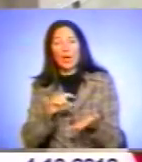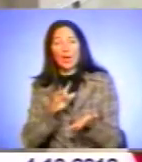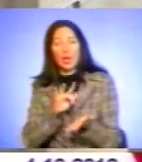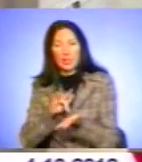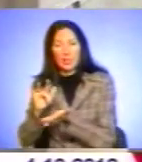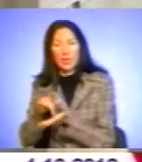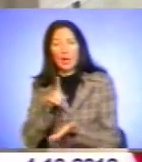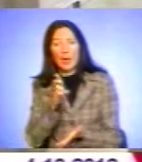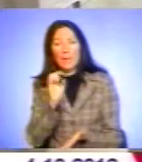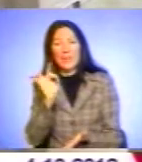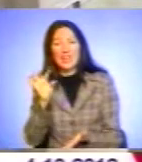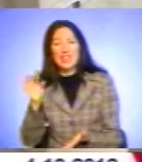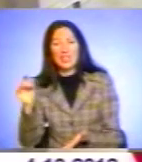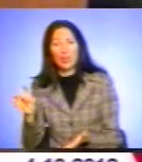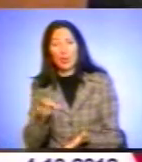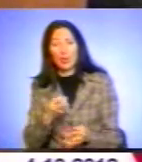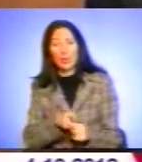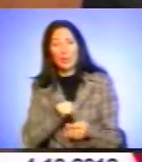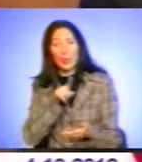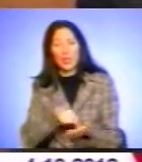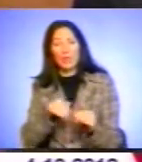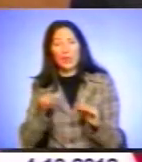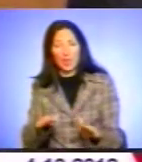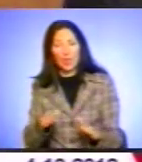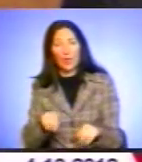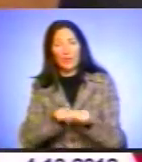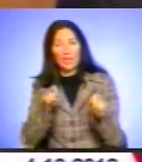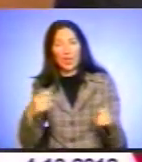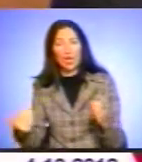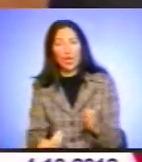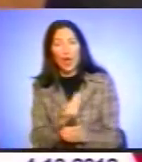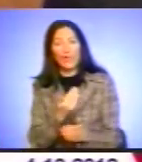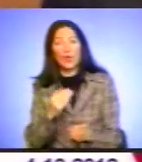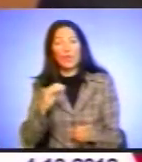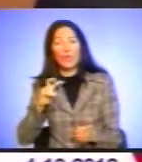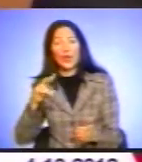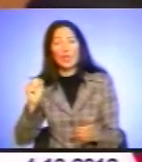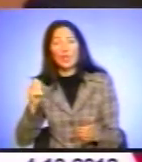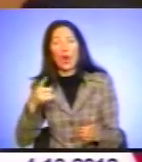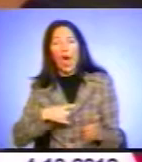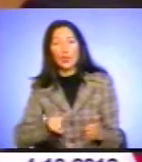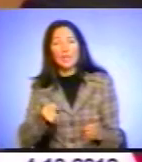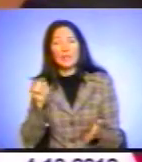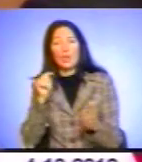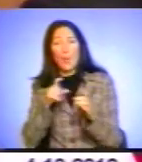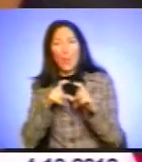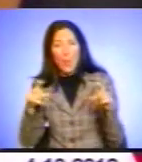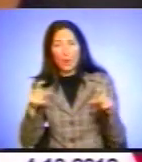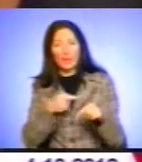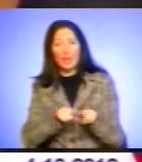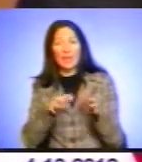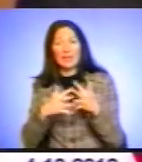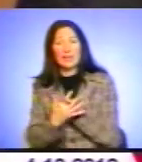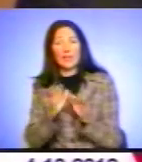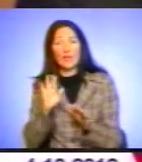Бережанського району ці питання вже вирішили. Відкрили нові фельдшерсько-акушерські пункти в таких селах, як Вербів, які Кур'яни, які